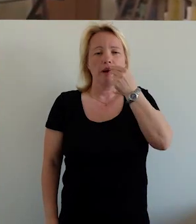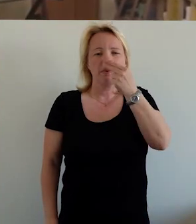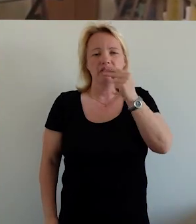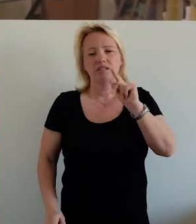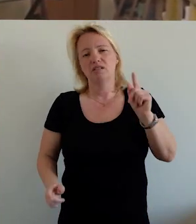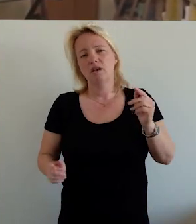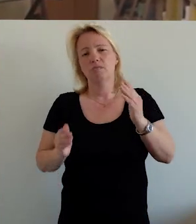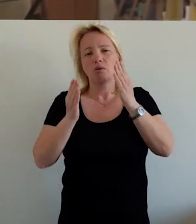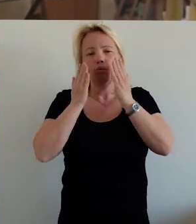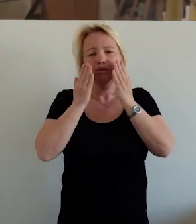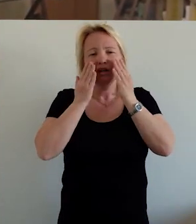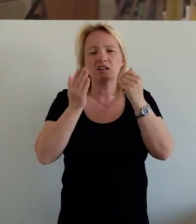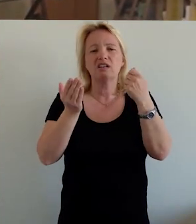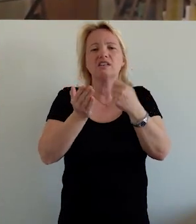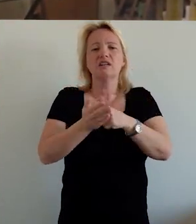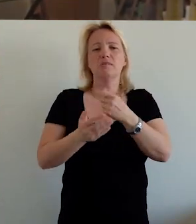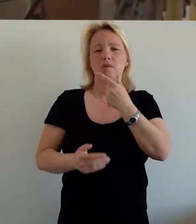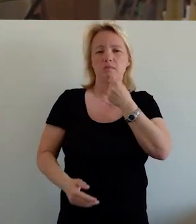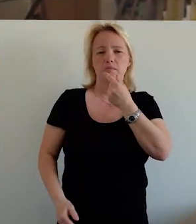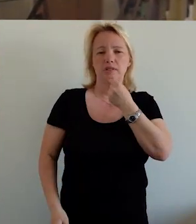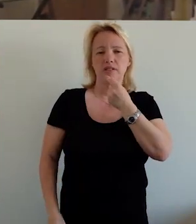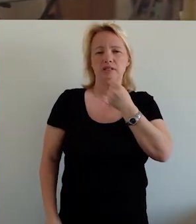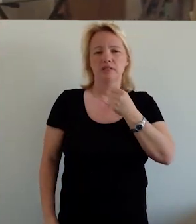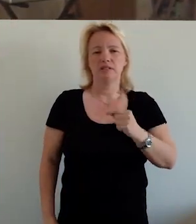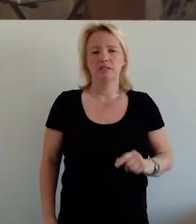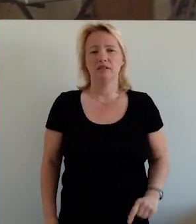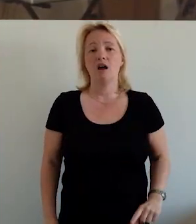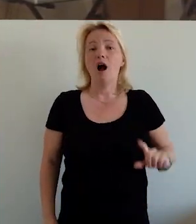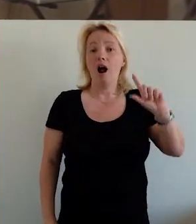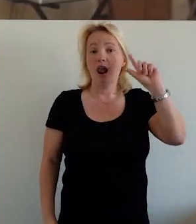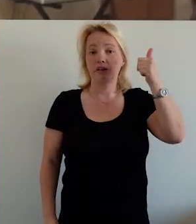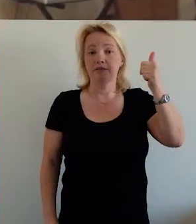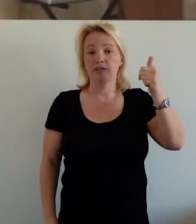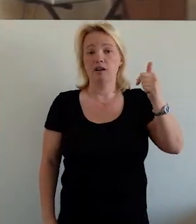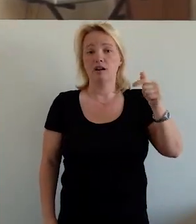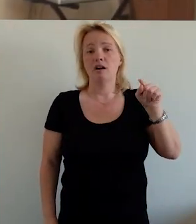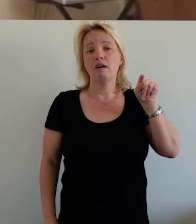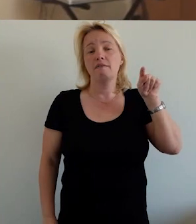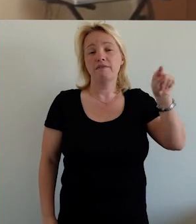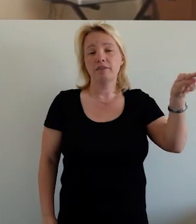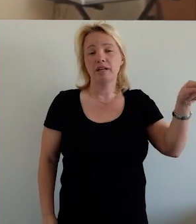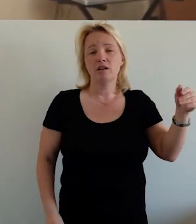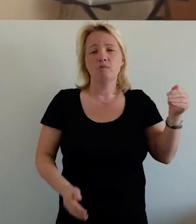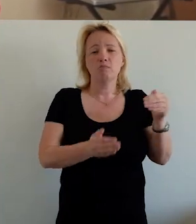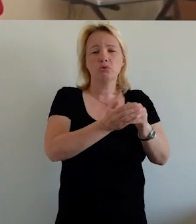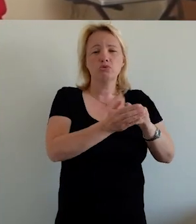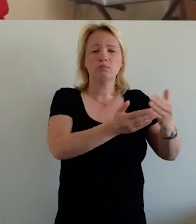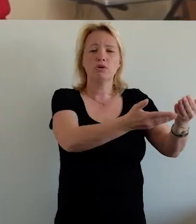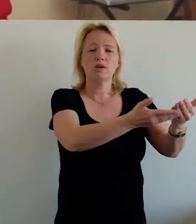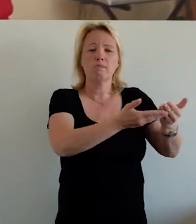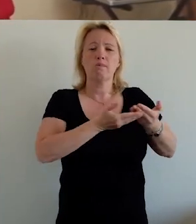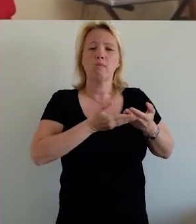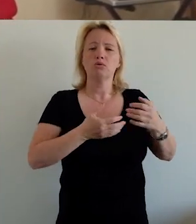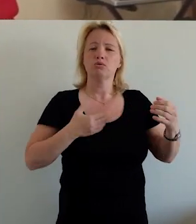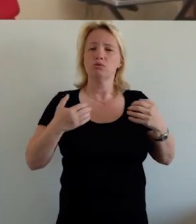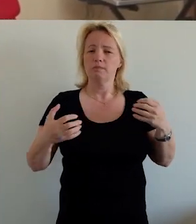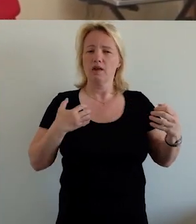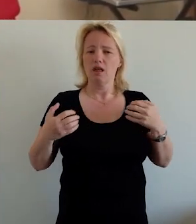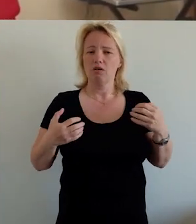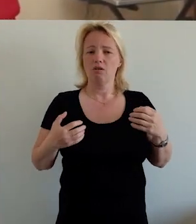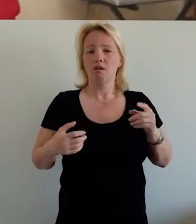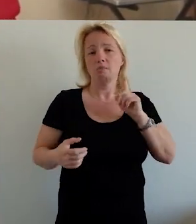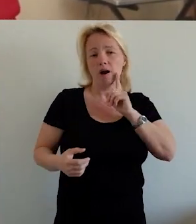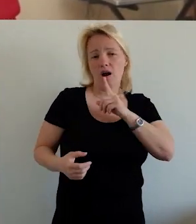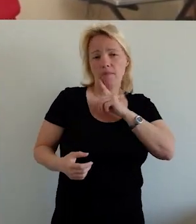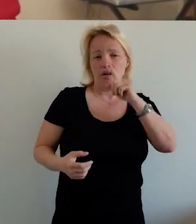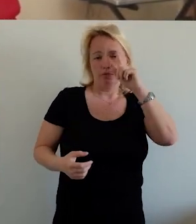papírové kapesníky nebo papírové utěrky a hlavně budete potřebovat pomoc